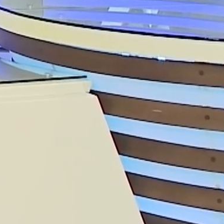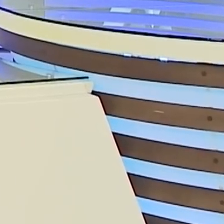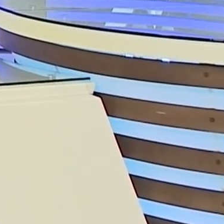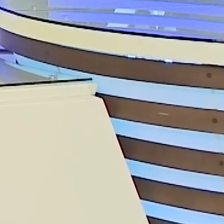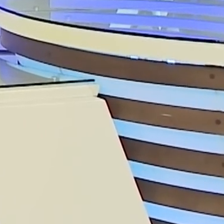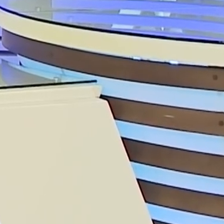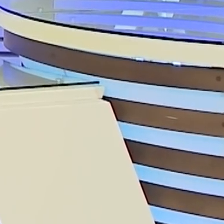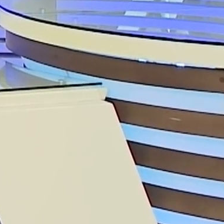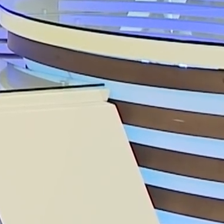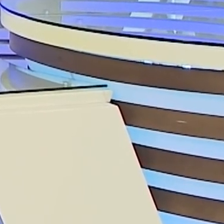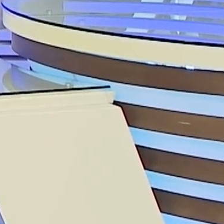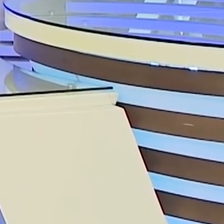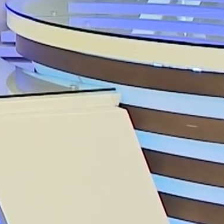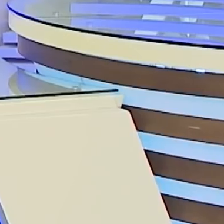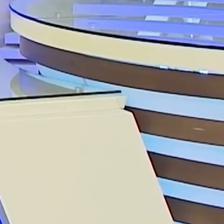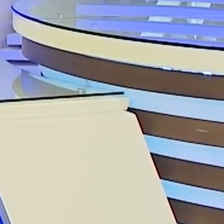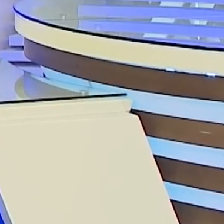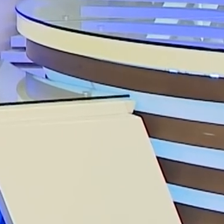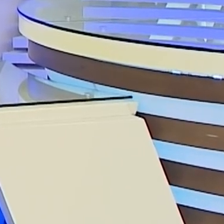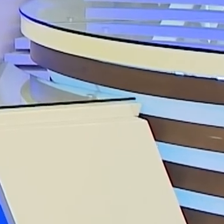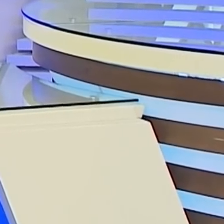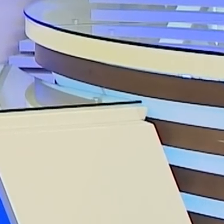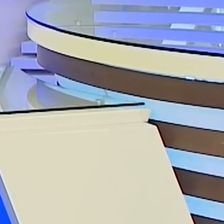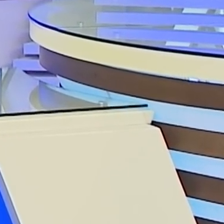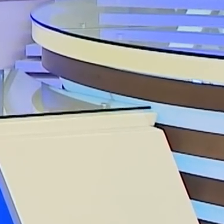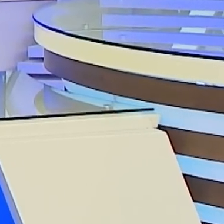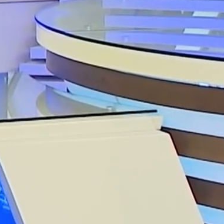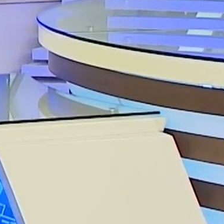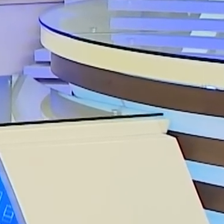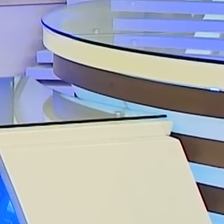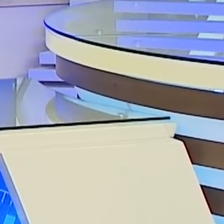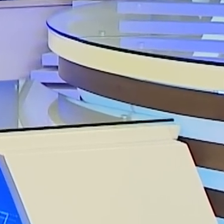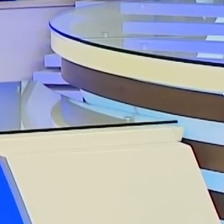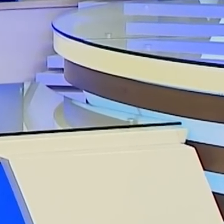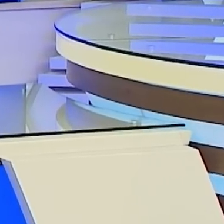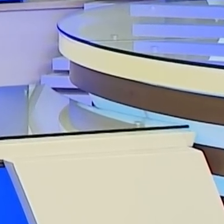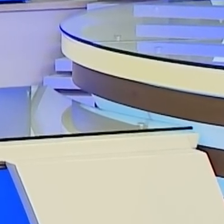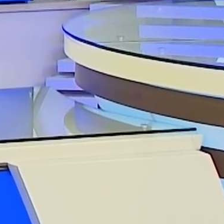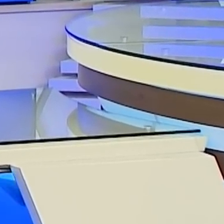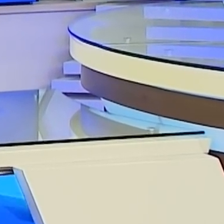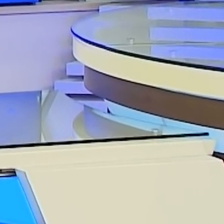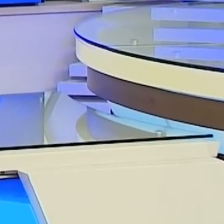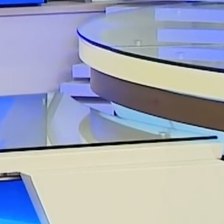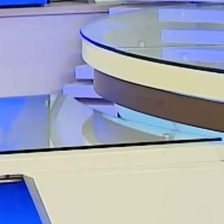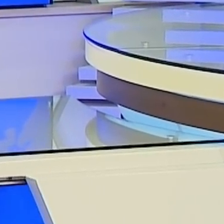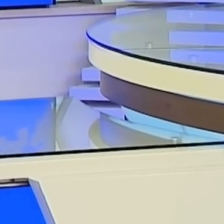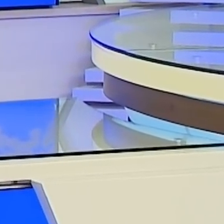Здравствуйте, в эфире информационная программа «АЛЛАТУР». В студии работает Нуржамал Бурханова.